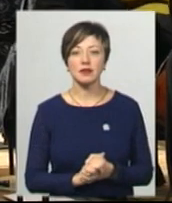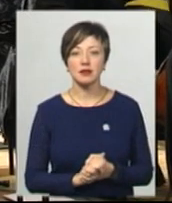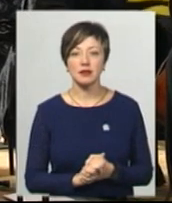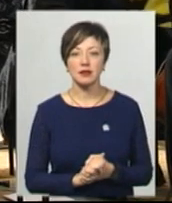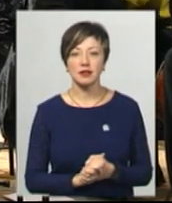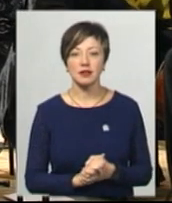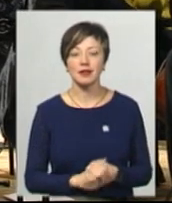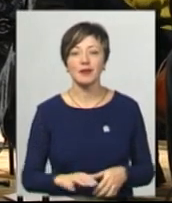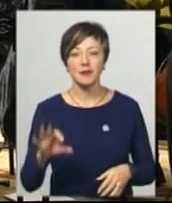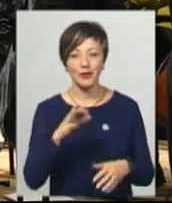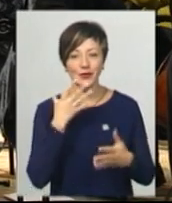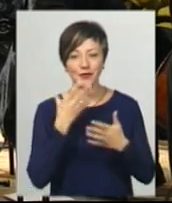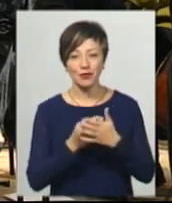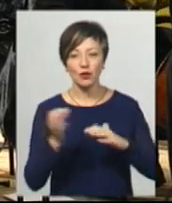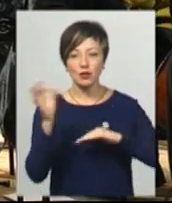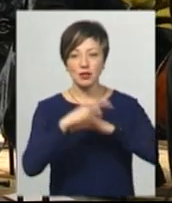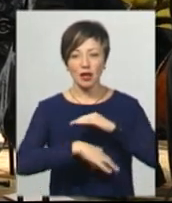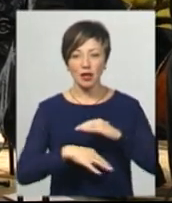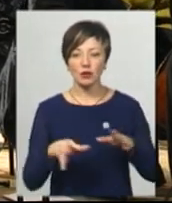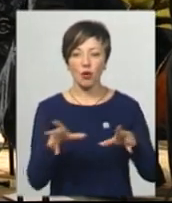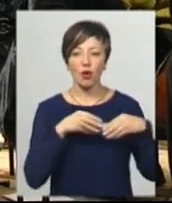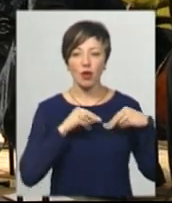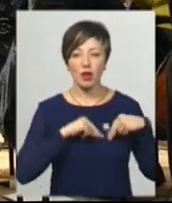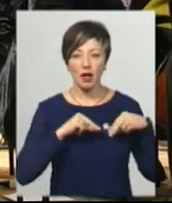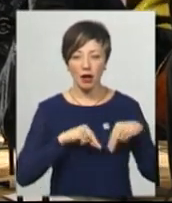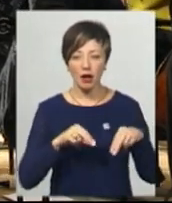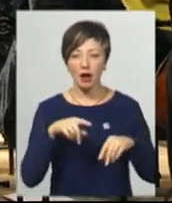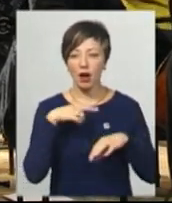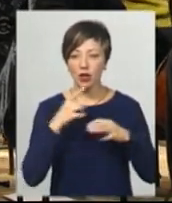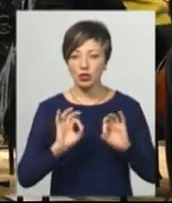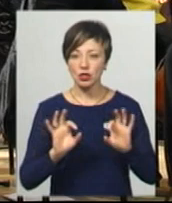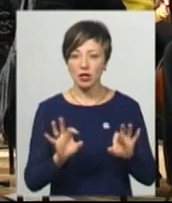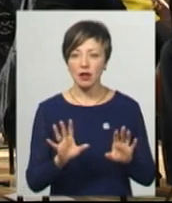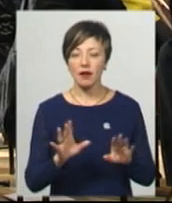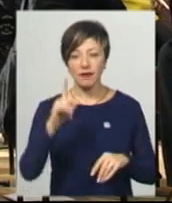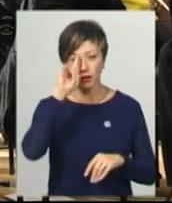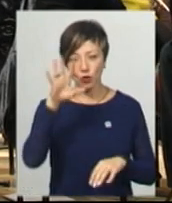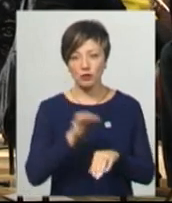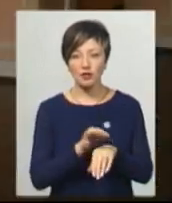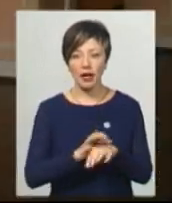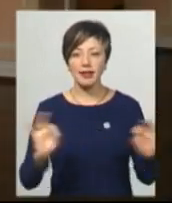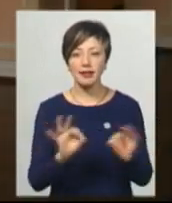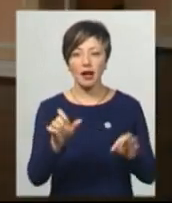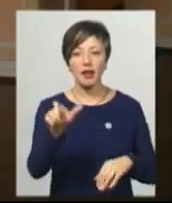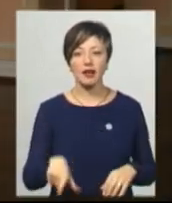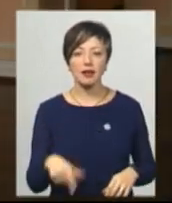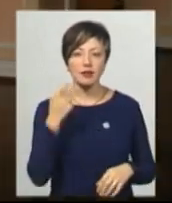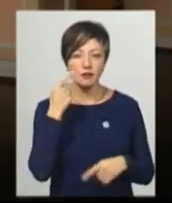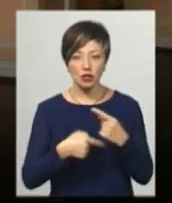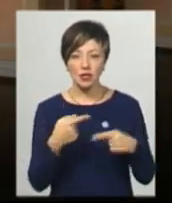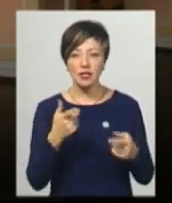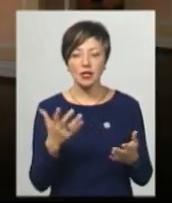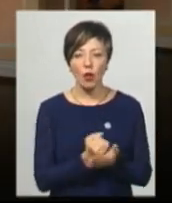Про свого західного колегу диригент академічного симфонічного оркестру Сергій Рабійчук каже, він відомий в Швейцарії диригент. Він весь час